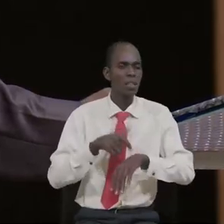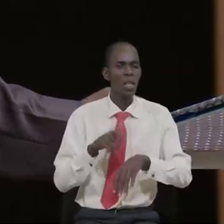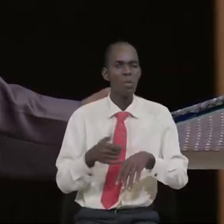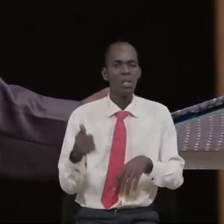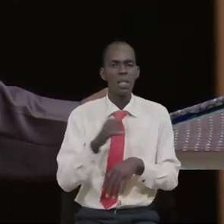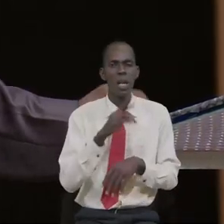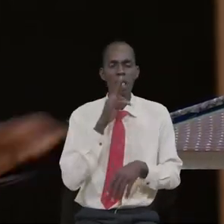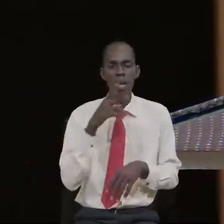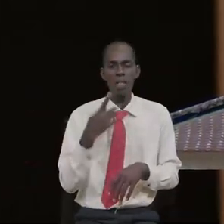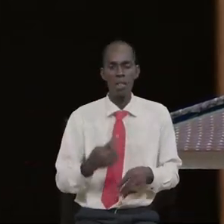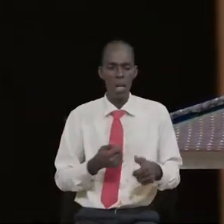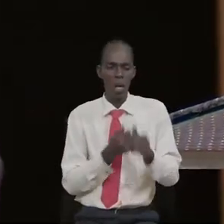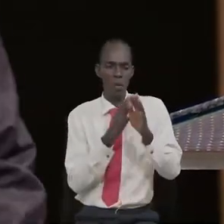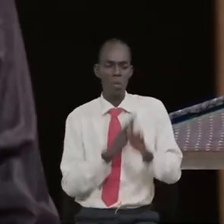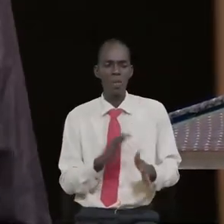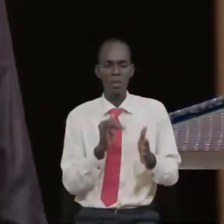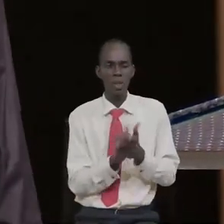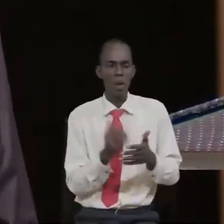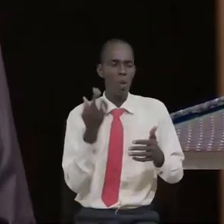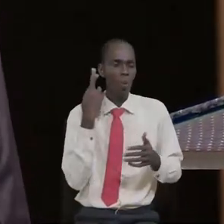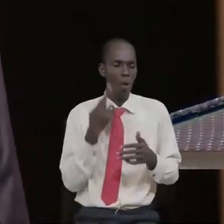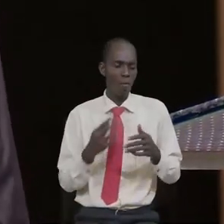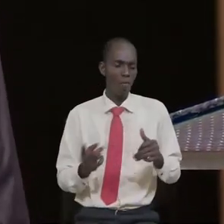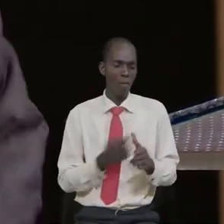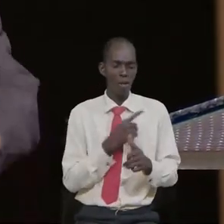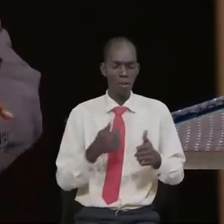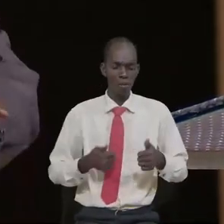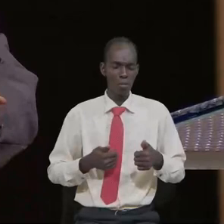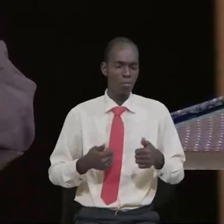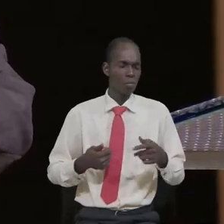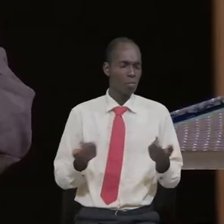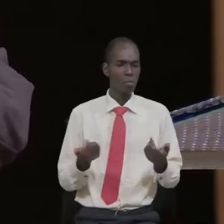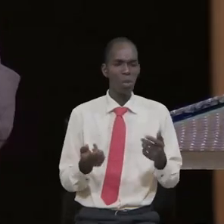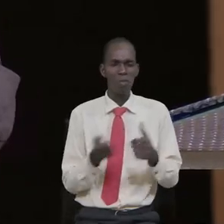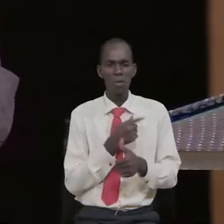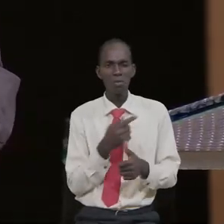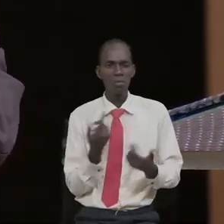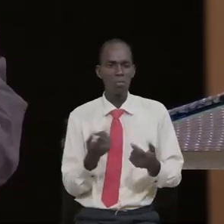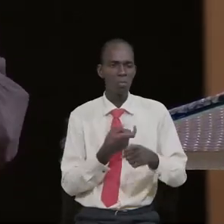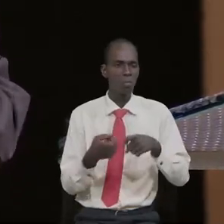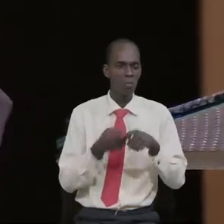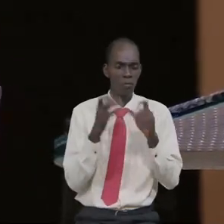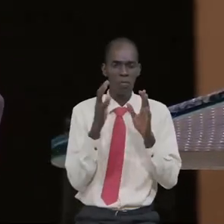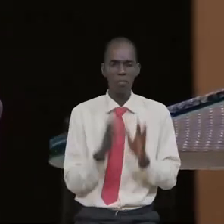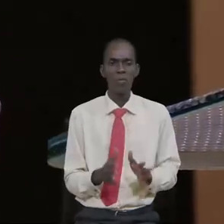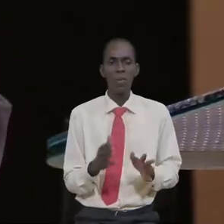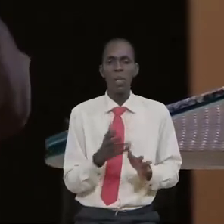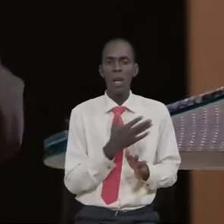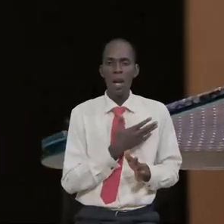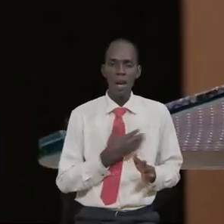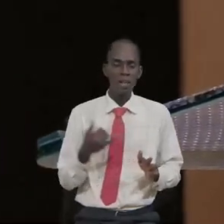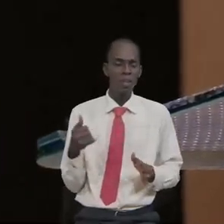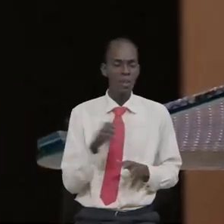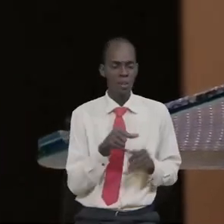l'église primitive? Ce sont les apôtres qui étaient persécutés. La persécution était là et la proclamation de